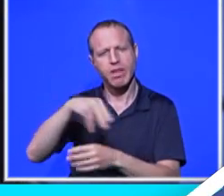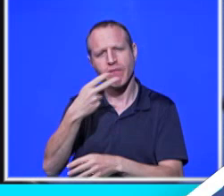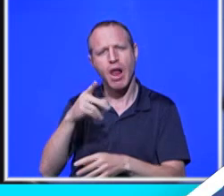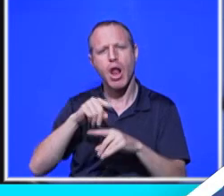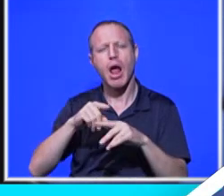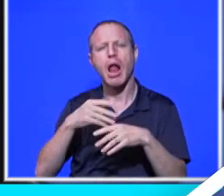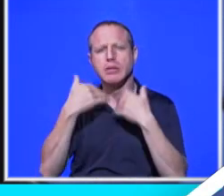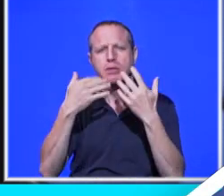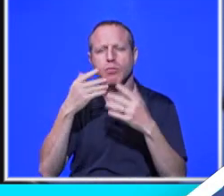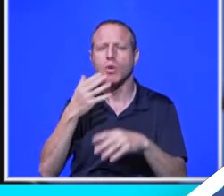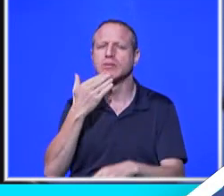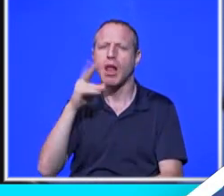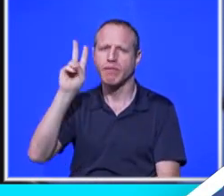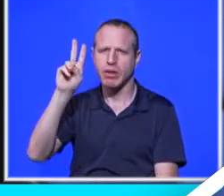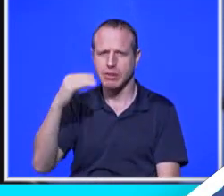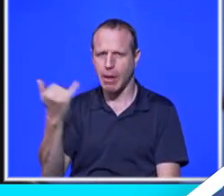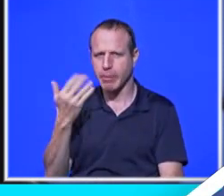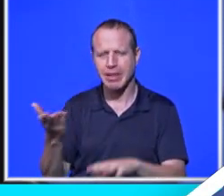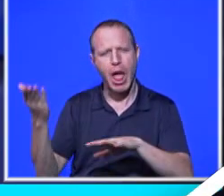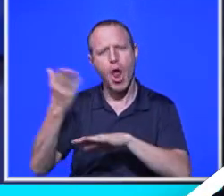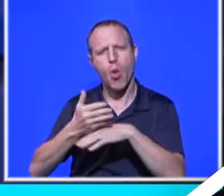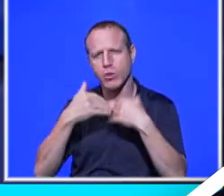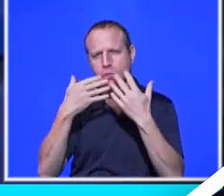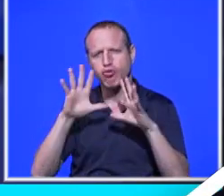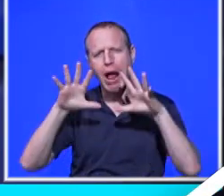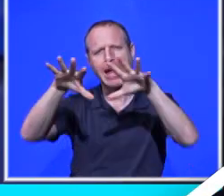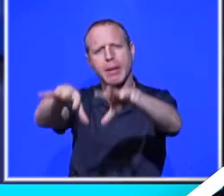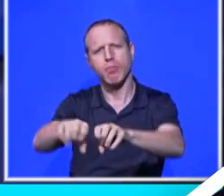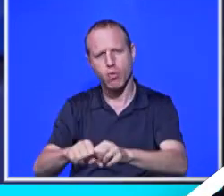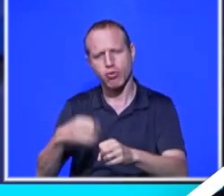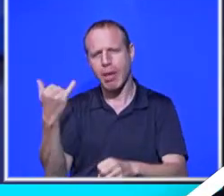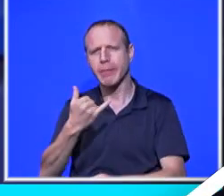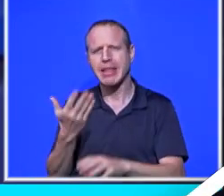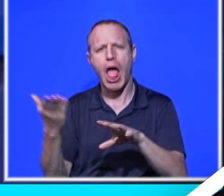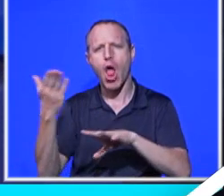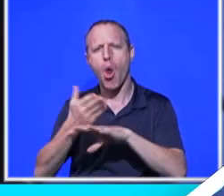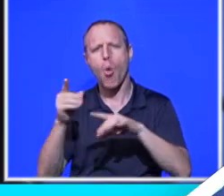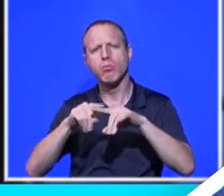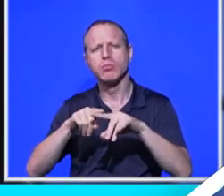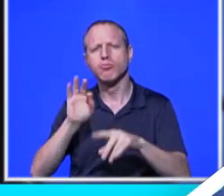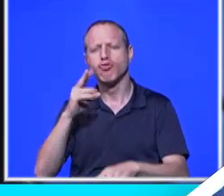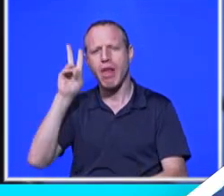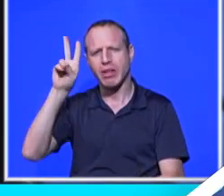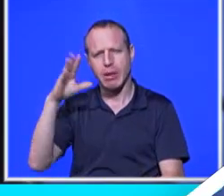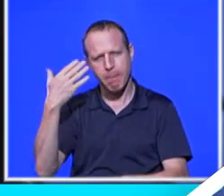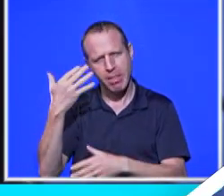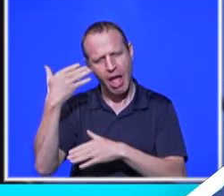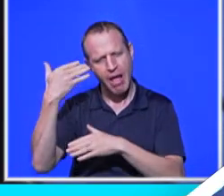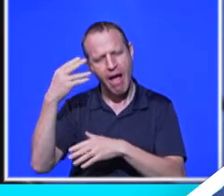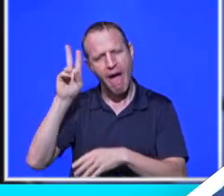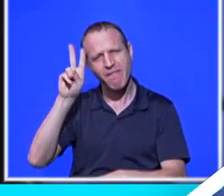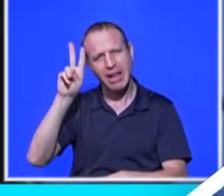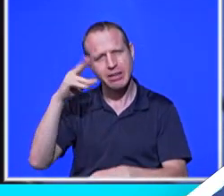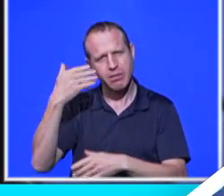הישראלית-פלסטינית. כי תמיד העלו את הסיפור של הכיבוש, תמיד העלו את הסוגיה של הפלסטינים. מתי הפלסטינים הפסיקו פשוט